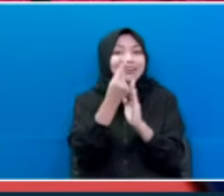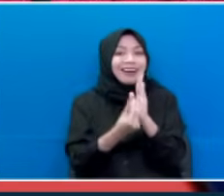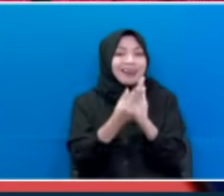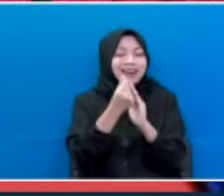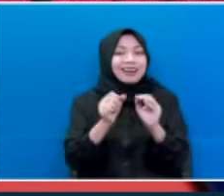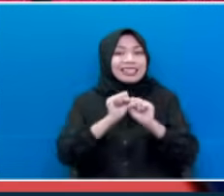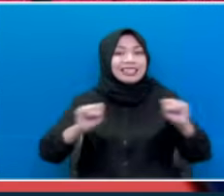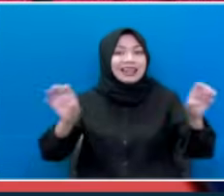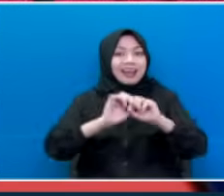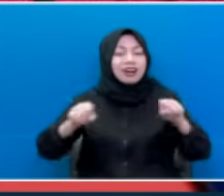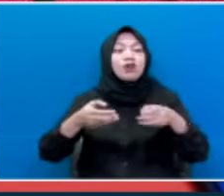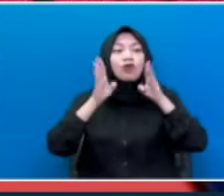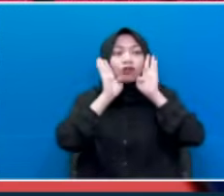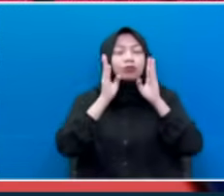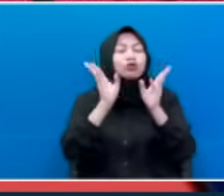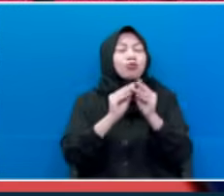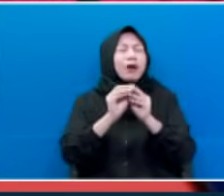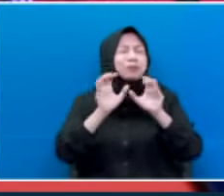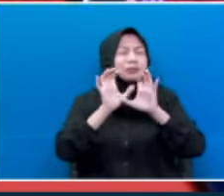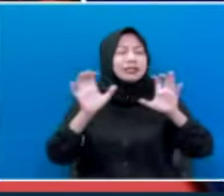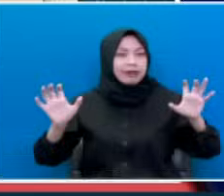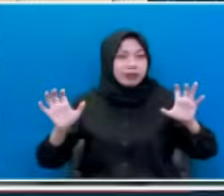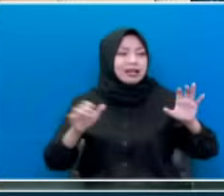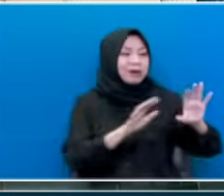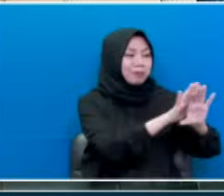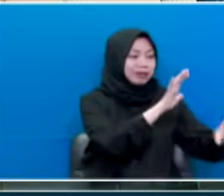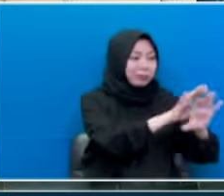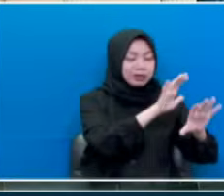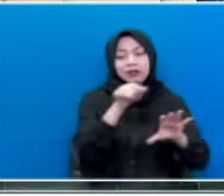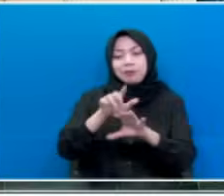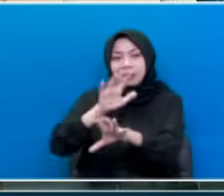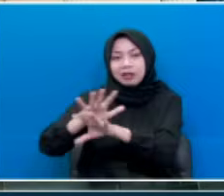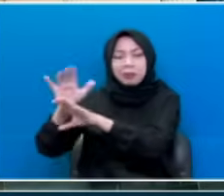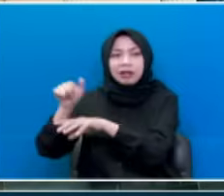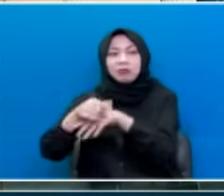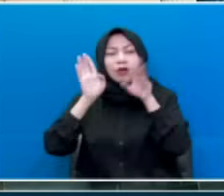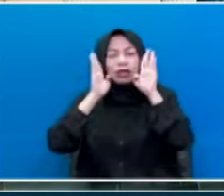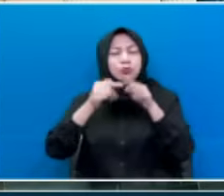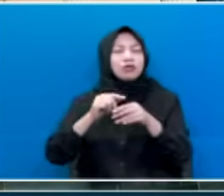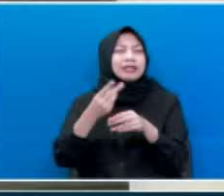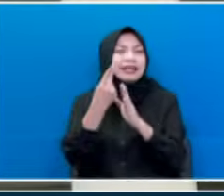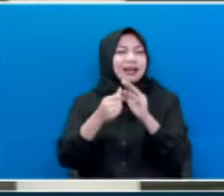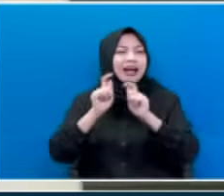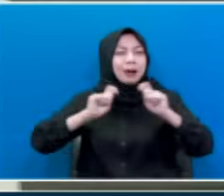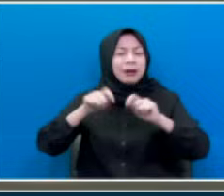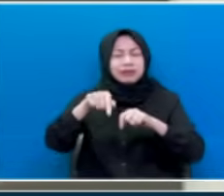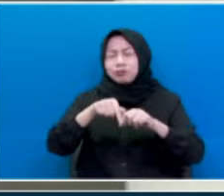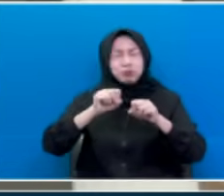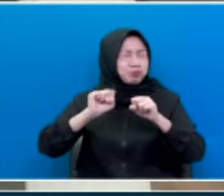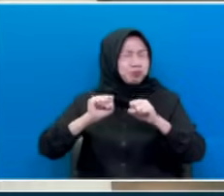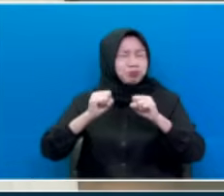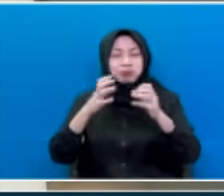di Facebook sangat besar paling besar jadi kalau dilihat dari resour tentu